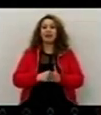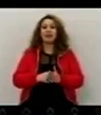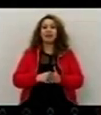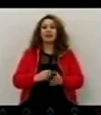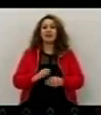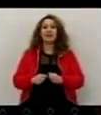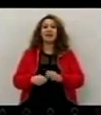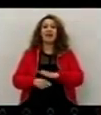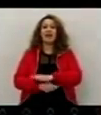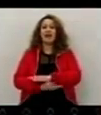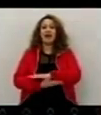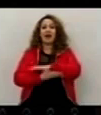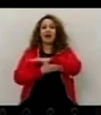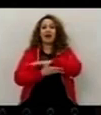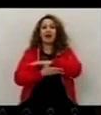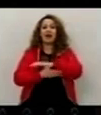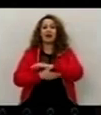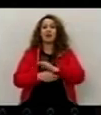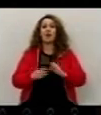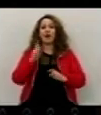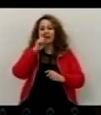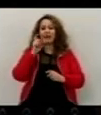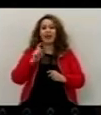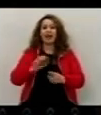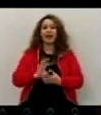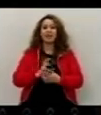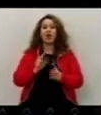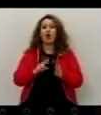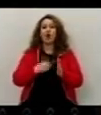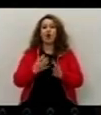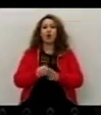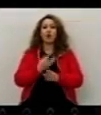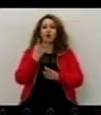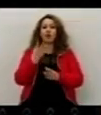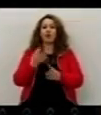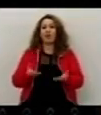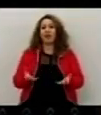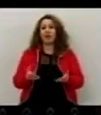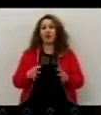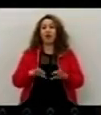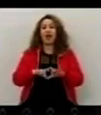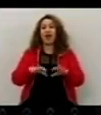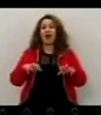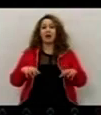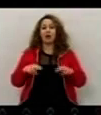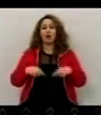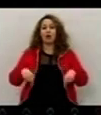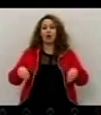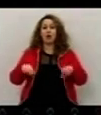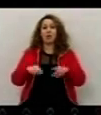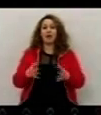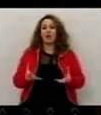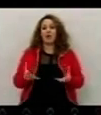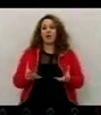الموجهة لتشجيع الاستعمال الطاقات المتجددة. واليوم جاري ملتقى وطني لتدعيم استغلال هذه